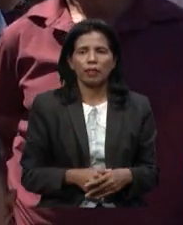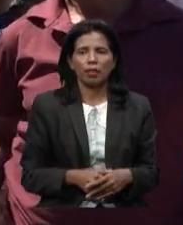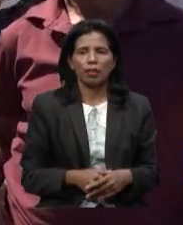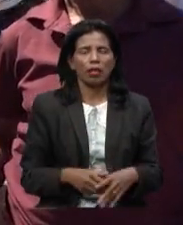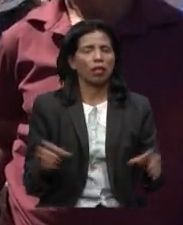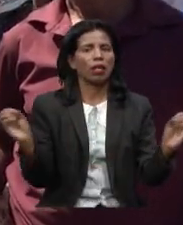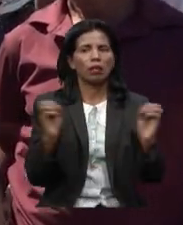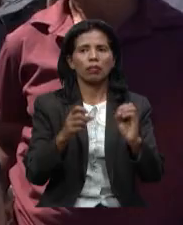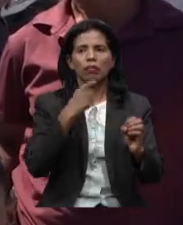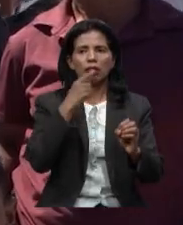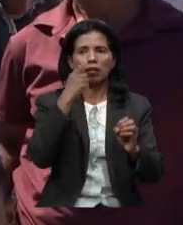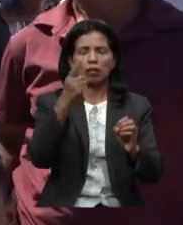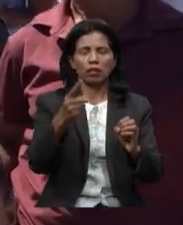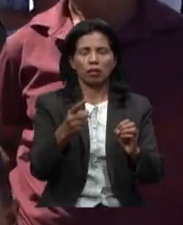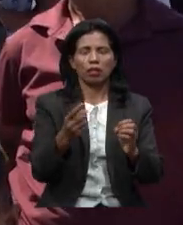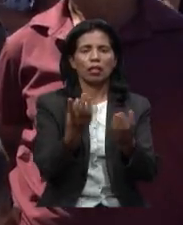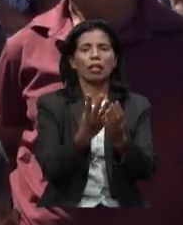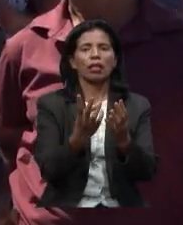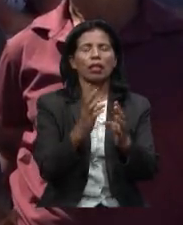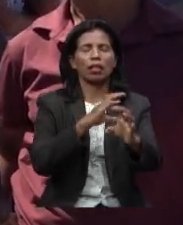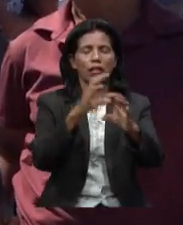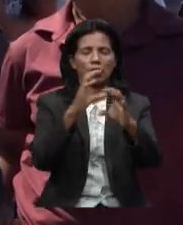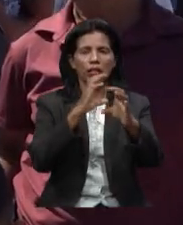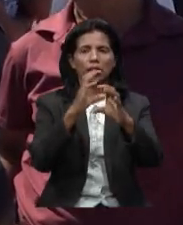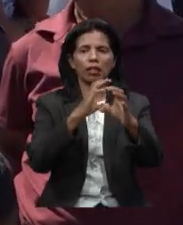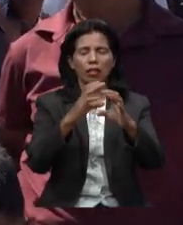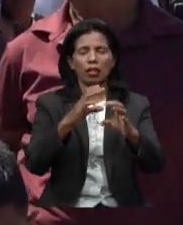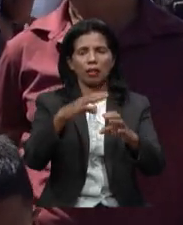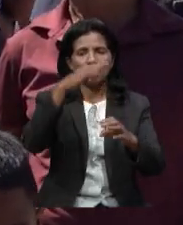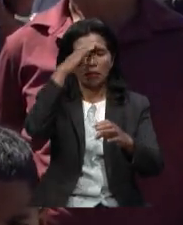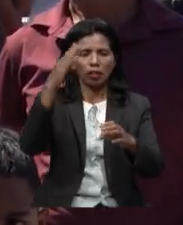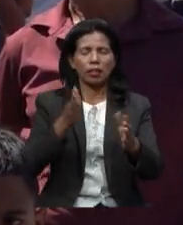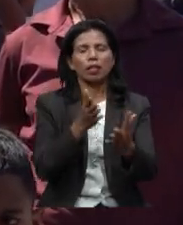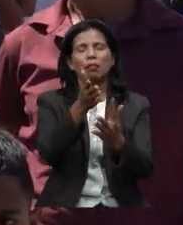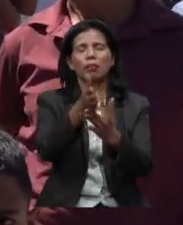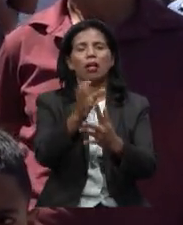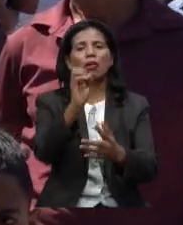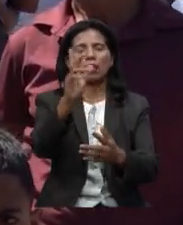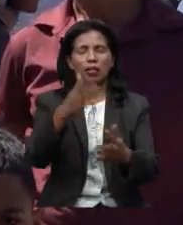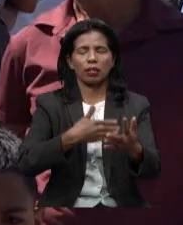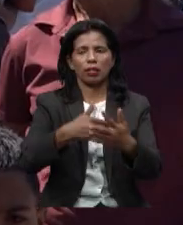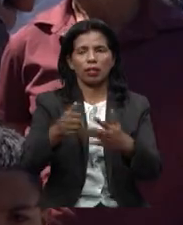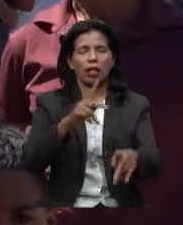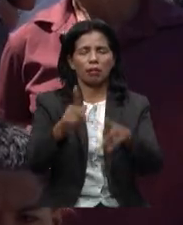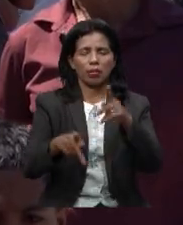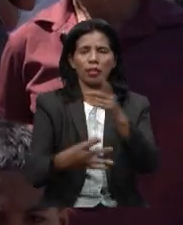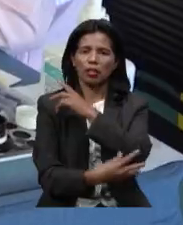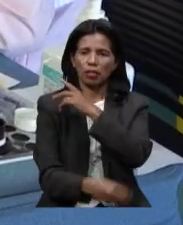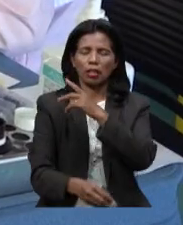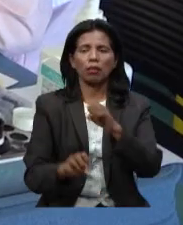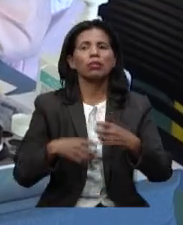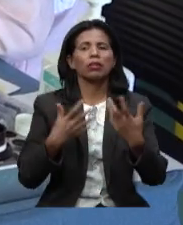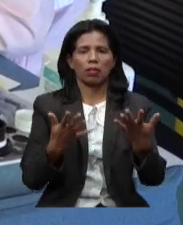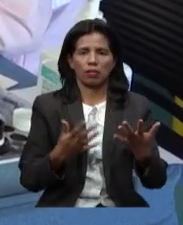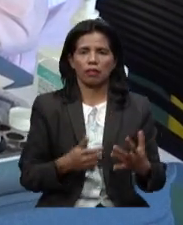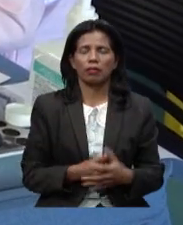Laos so bitrumetan tamaba bebas, tama bebas. Sedangkan kami pouki la oportunidade at tama balaran. Ne saira mane.